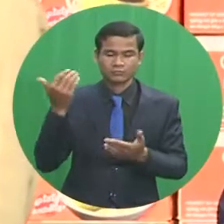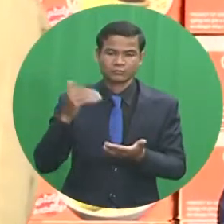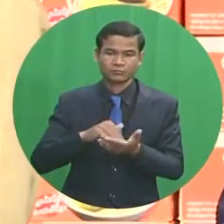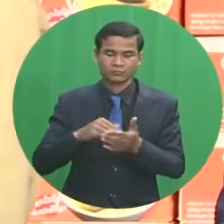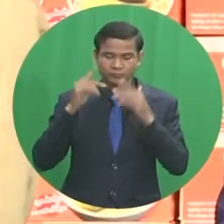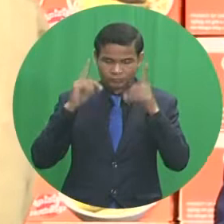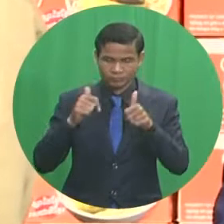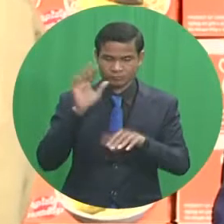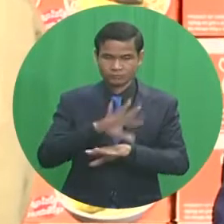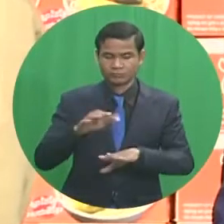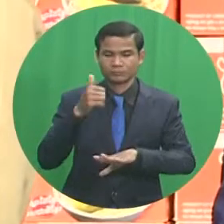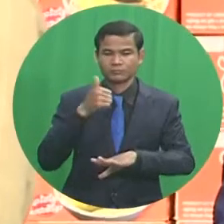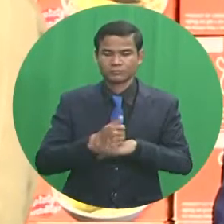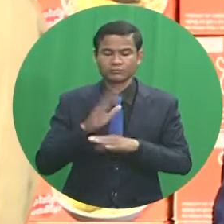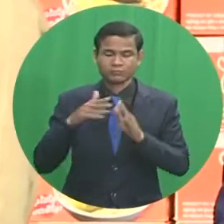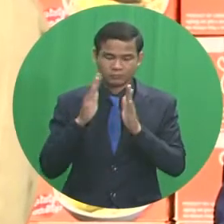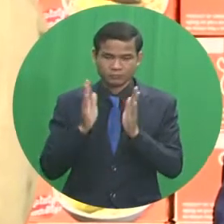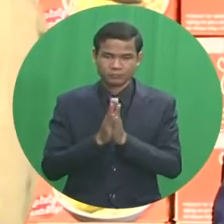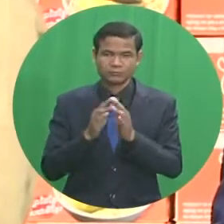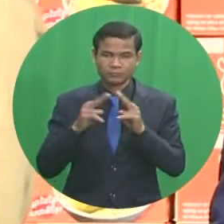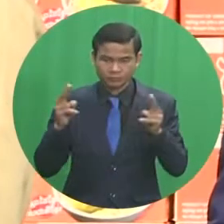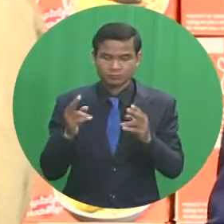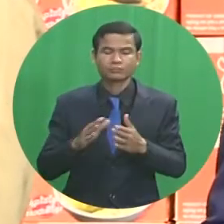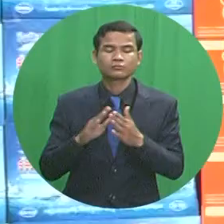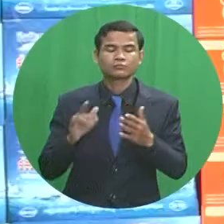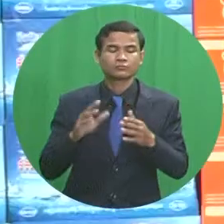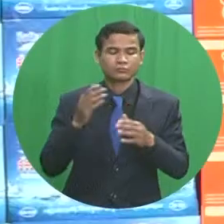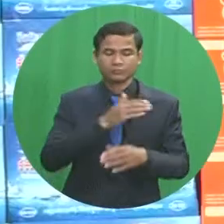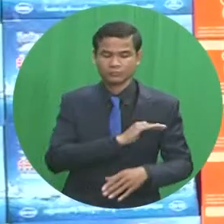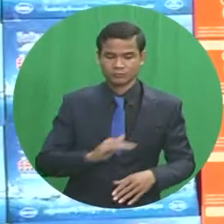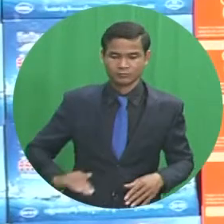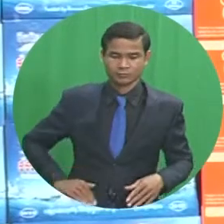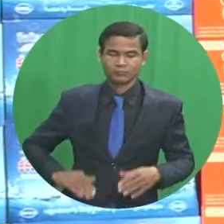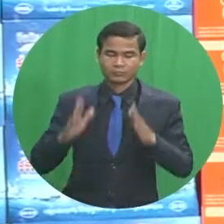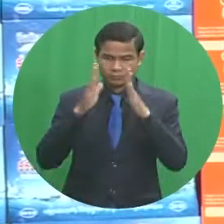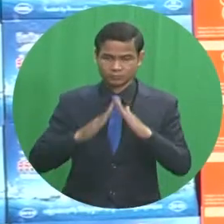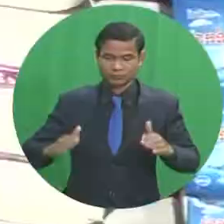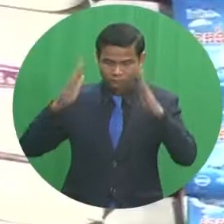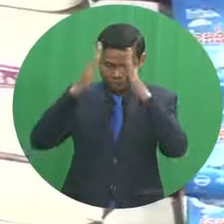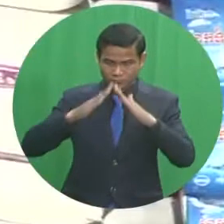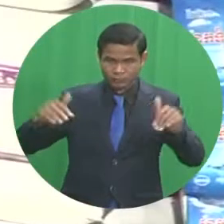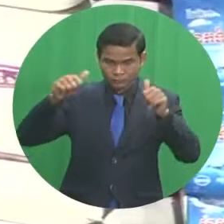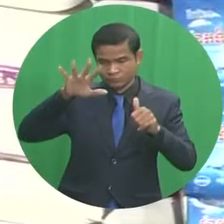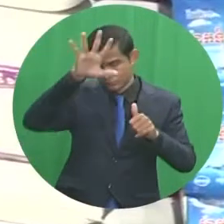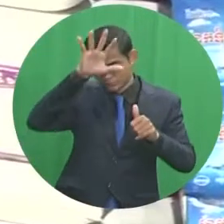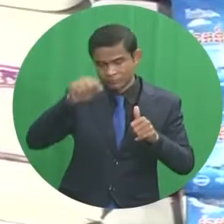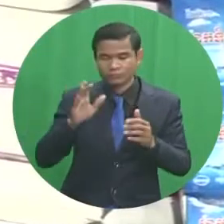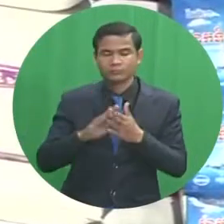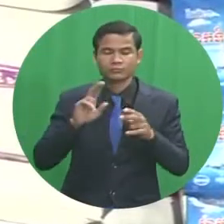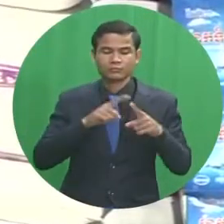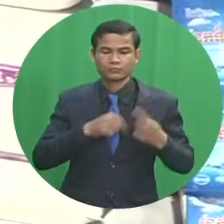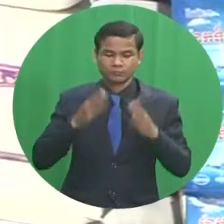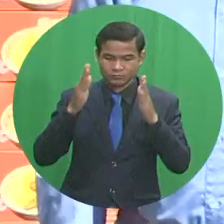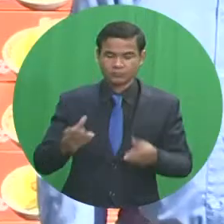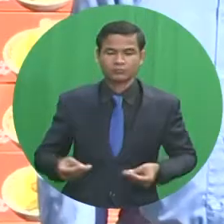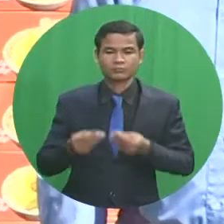ភិបាលខេត្តបានថ្លែងអំណរគុណយ៉ាងជ្រាលជ្រៅជូនសម្ដេចជីវវាំងព្រមទាំងថ្នាក់ដឹកនាំសប្បុរសជនដែលបានផ្ដល់ជូននូវអំ